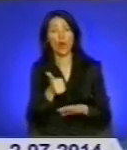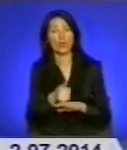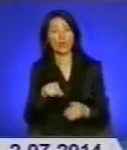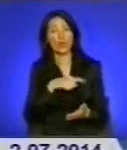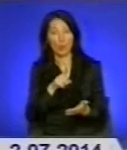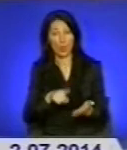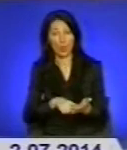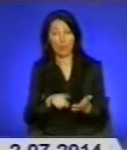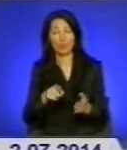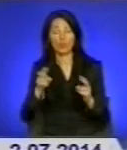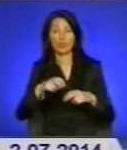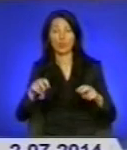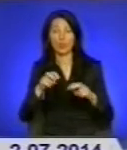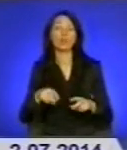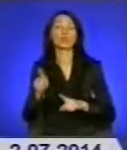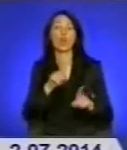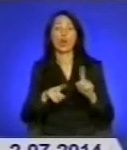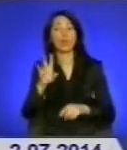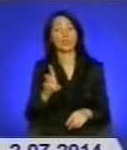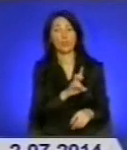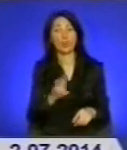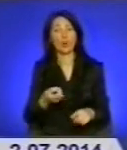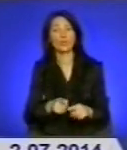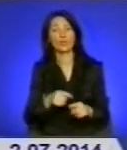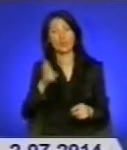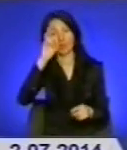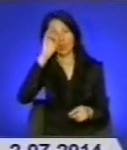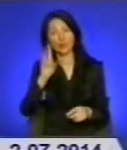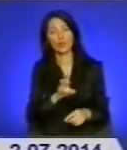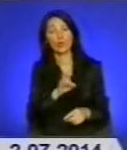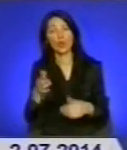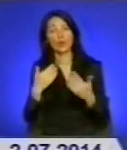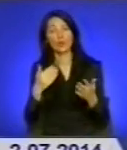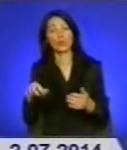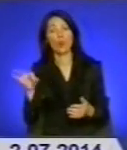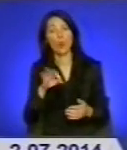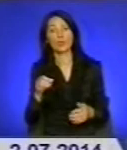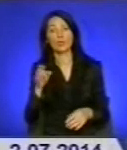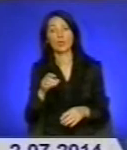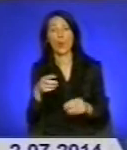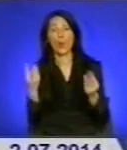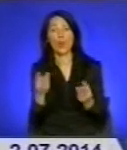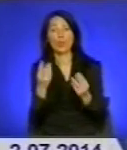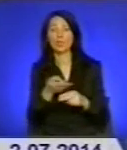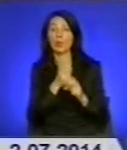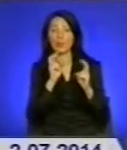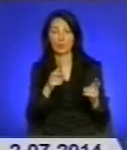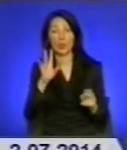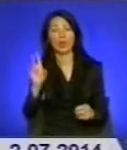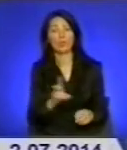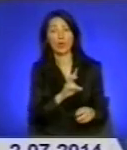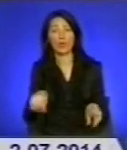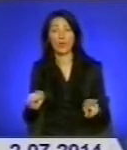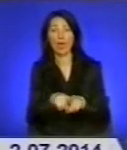при обласній державній адміністрації це державна церковні відносини в області пожежна безпека культових споруд та організації